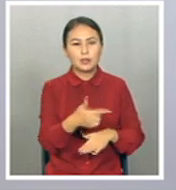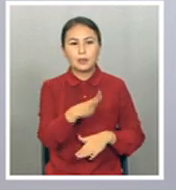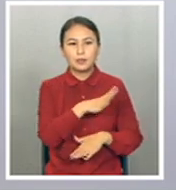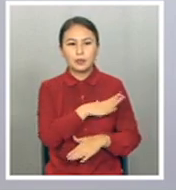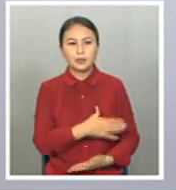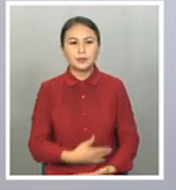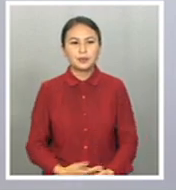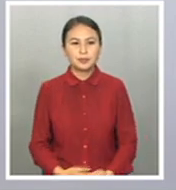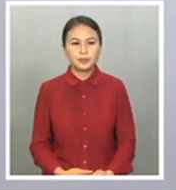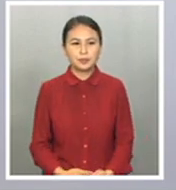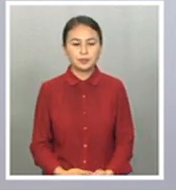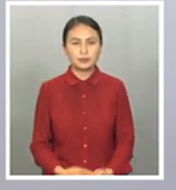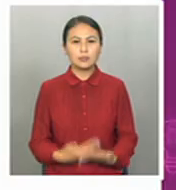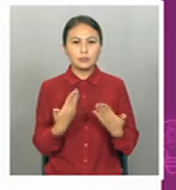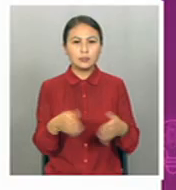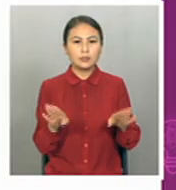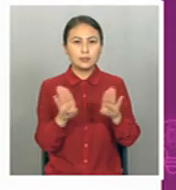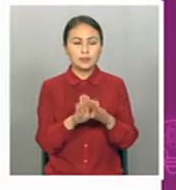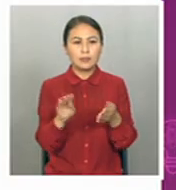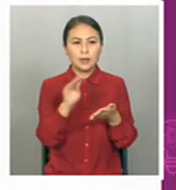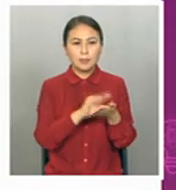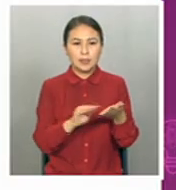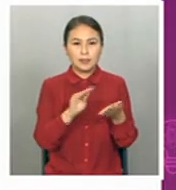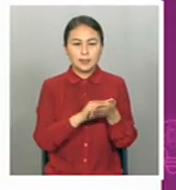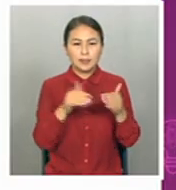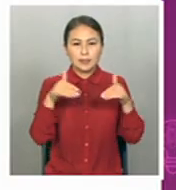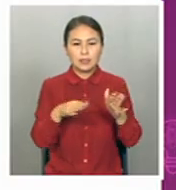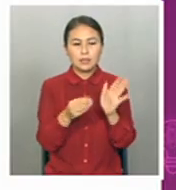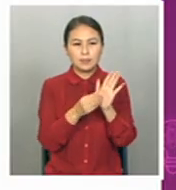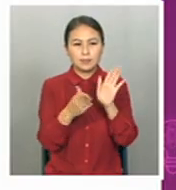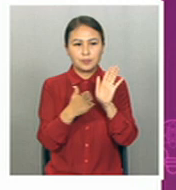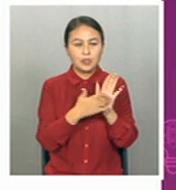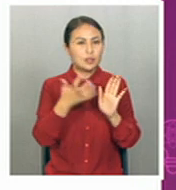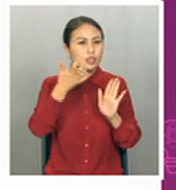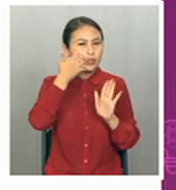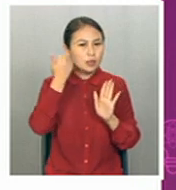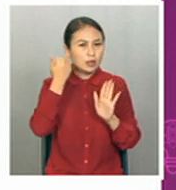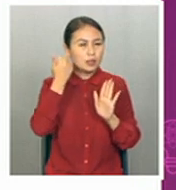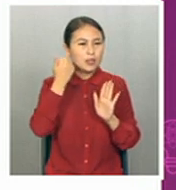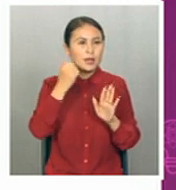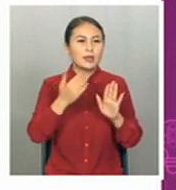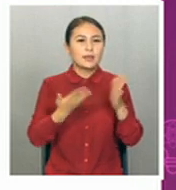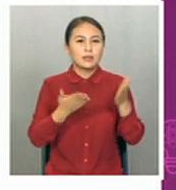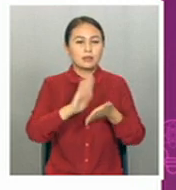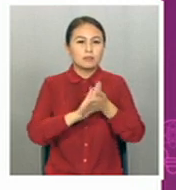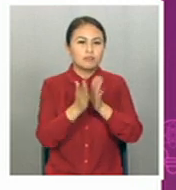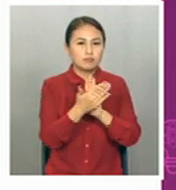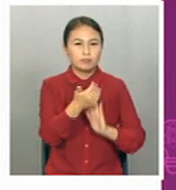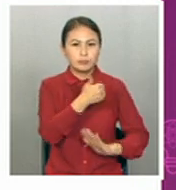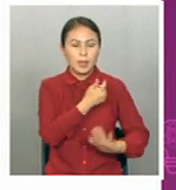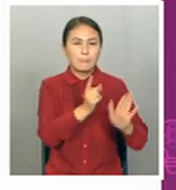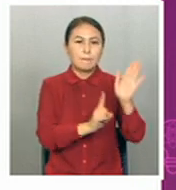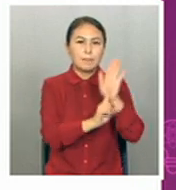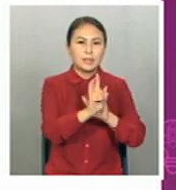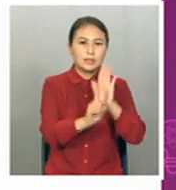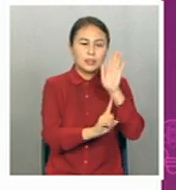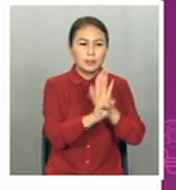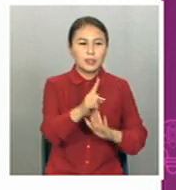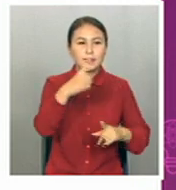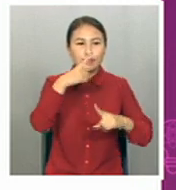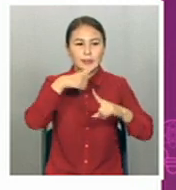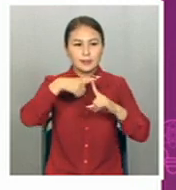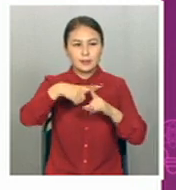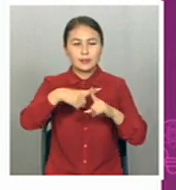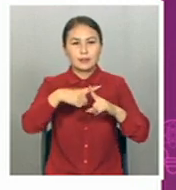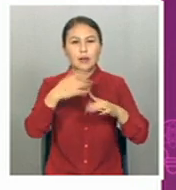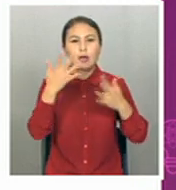екен. Осындай балар мәтінде есепте теңдеу құру арқылы шығарғыңыз келсе, бастапқыда X-ті